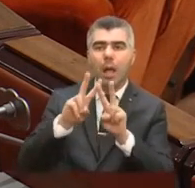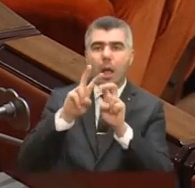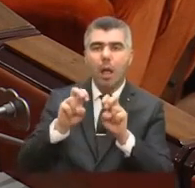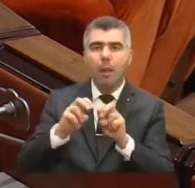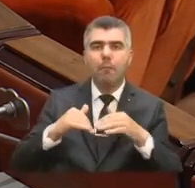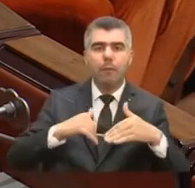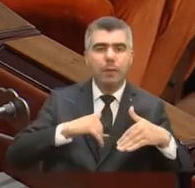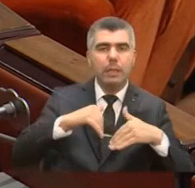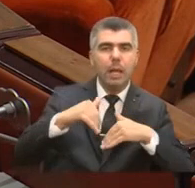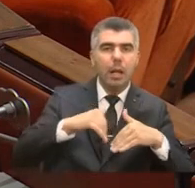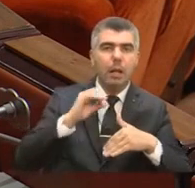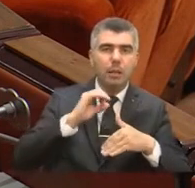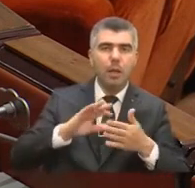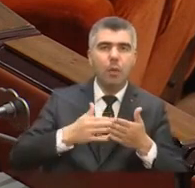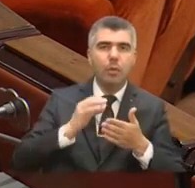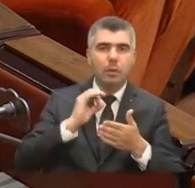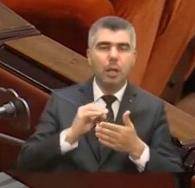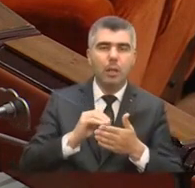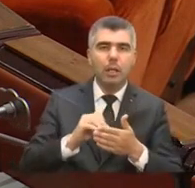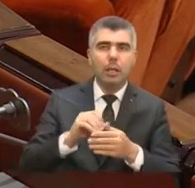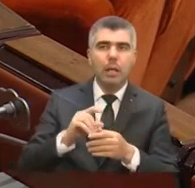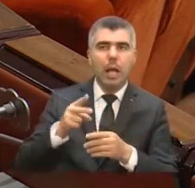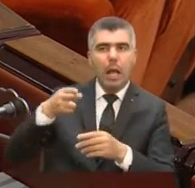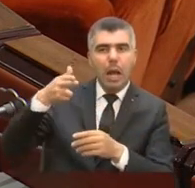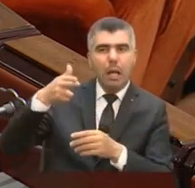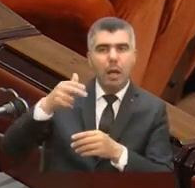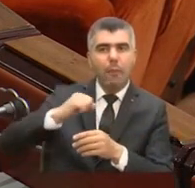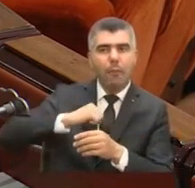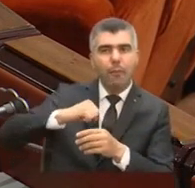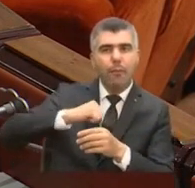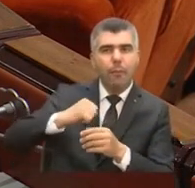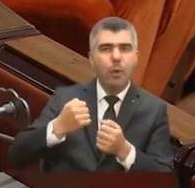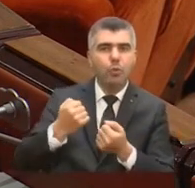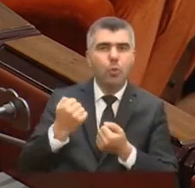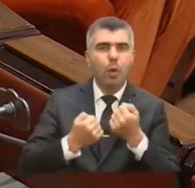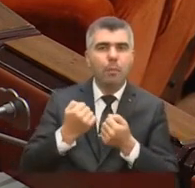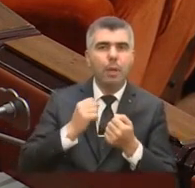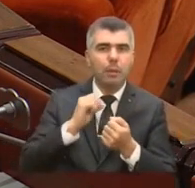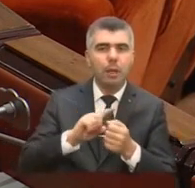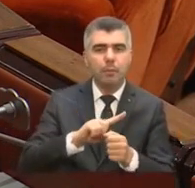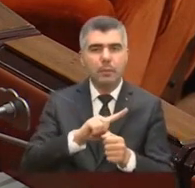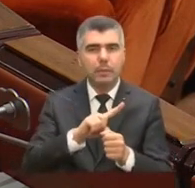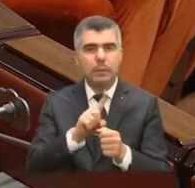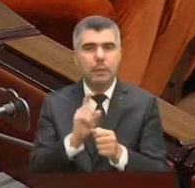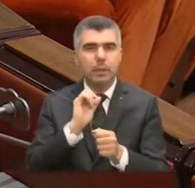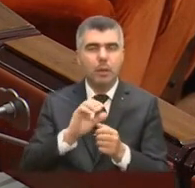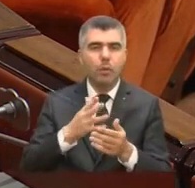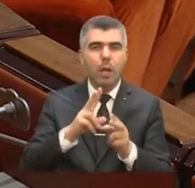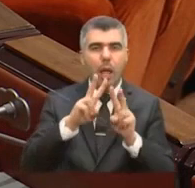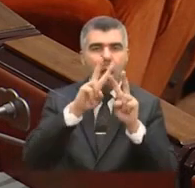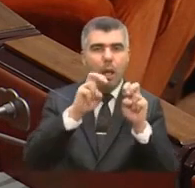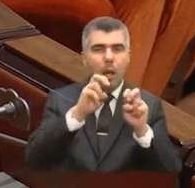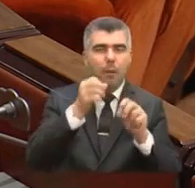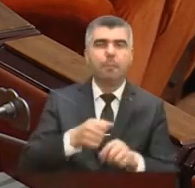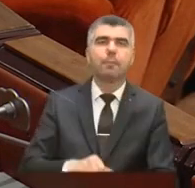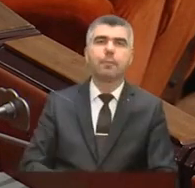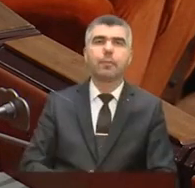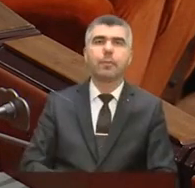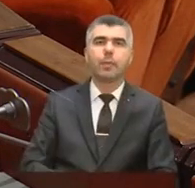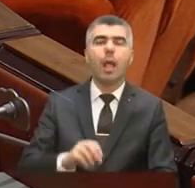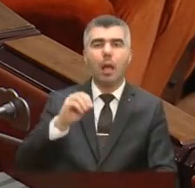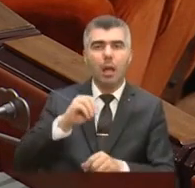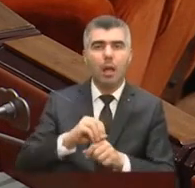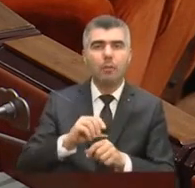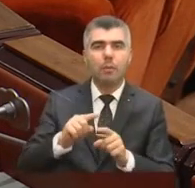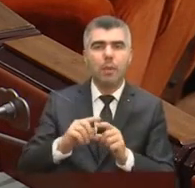من خلال تسريع وتيرة تثبيت رادارات السرعة وتوفير المعدات والوسائل اللازمة لفائدة مختلف مصالح المراقبة. كما تقوم الوكالة